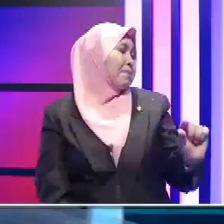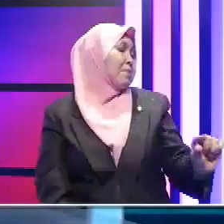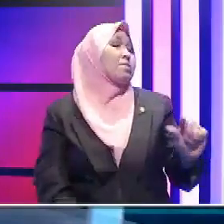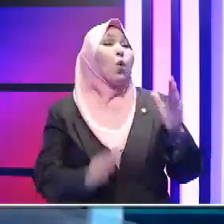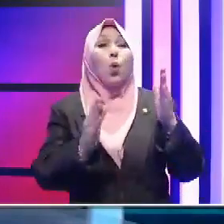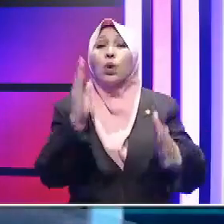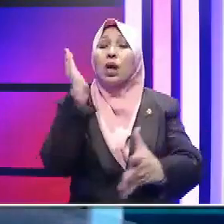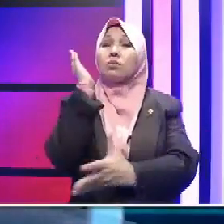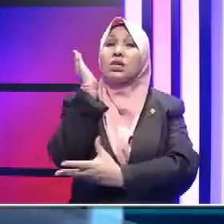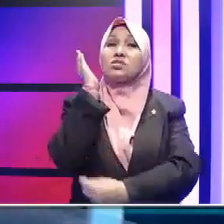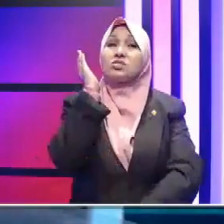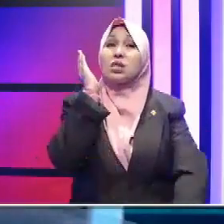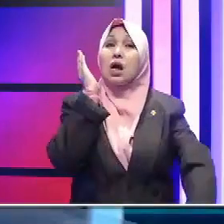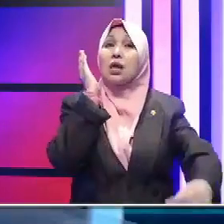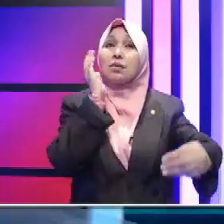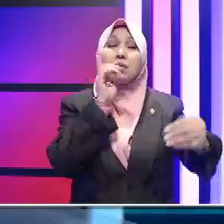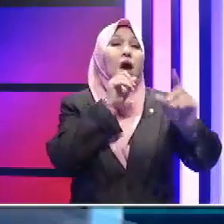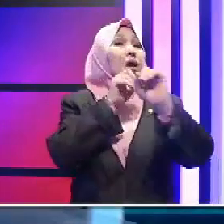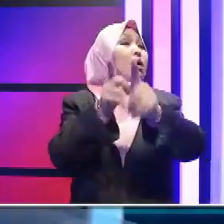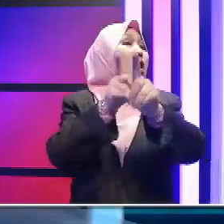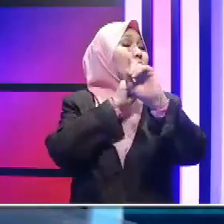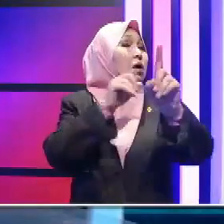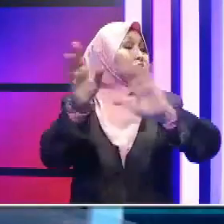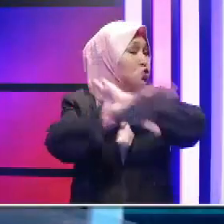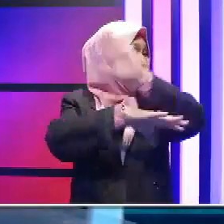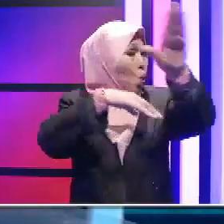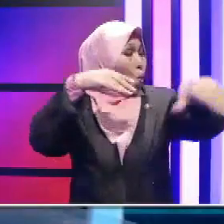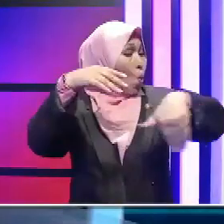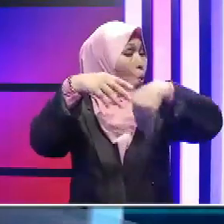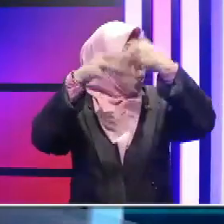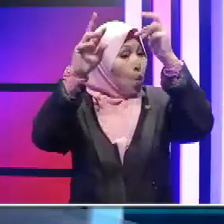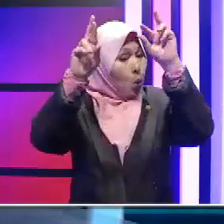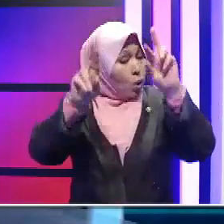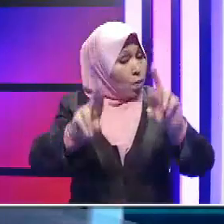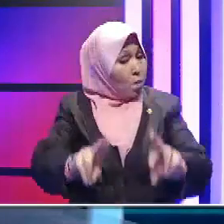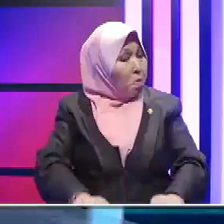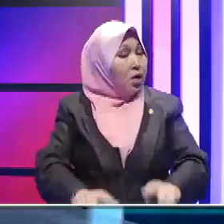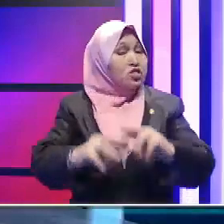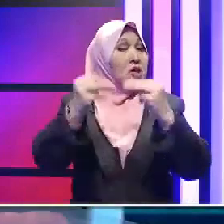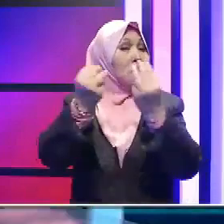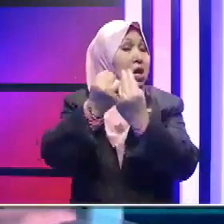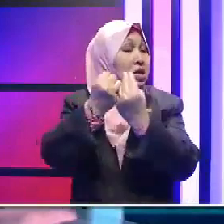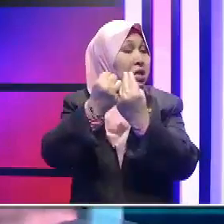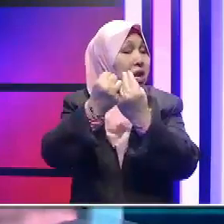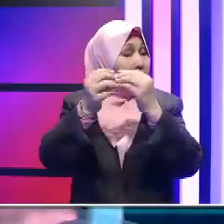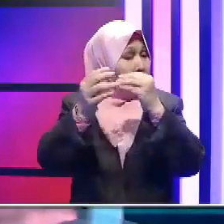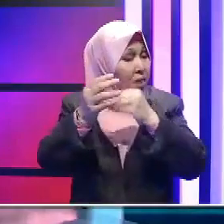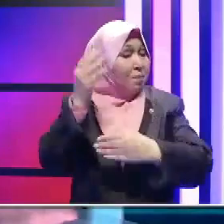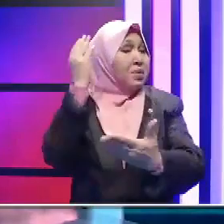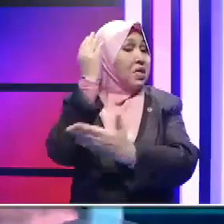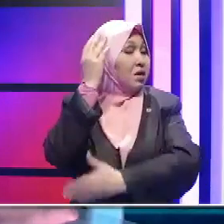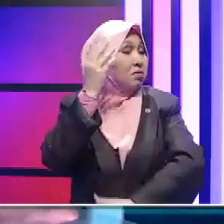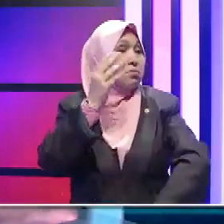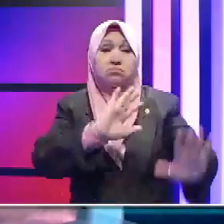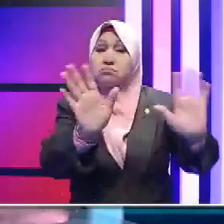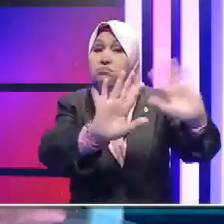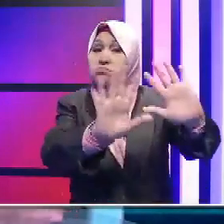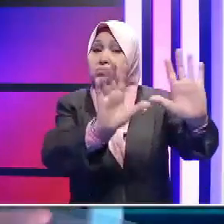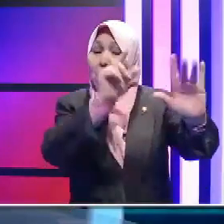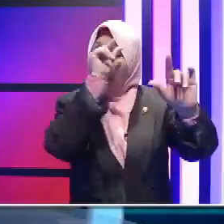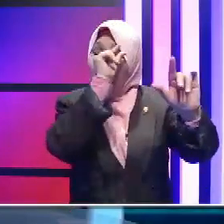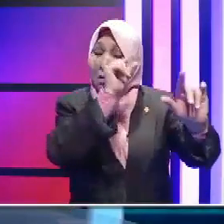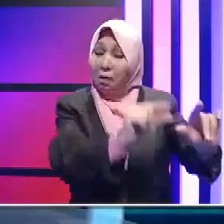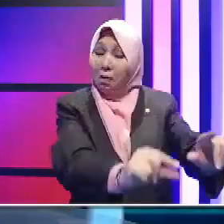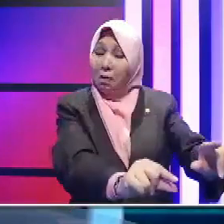dan menyuruh seluruh penduduk di negeri mereka agar memandang hina dan tidak menyumbang apa apel kepada mereka